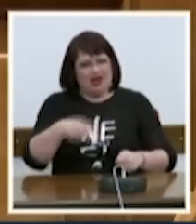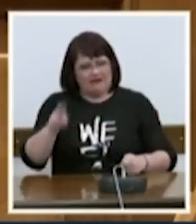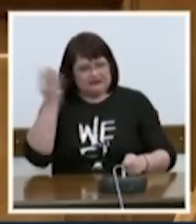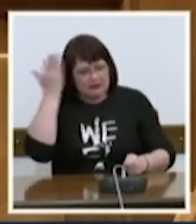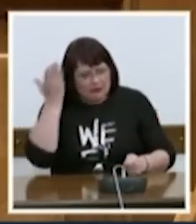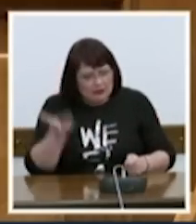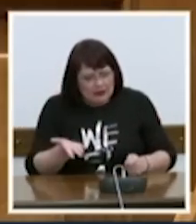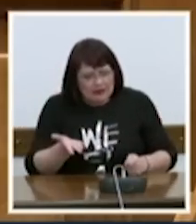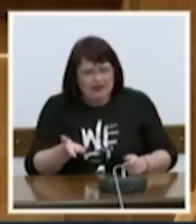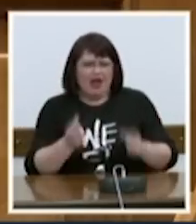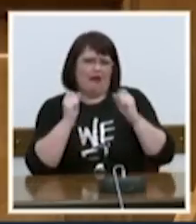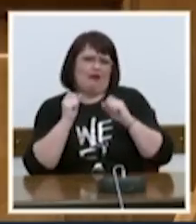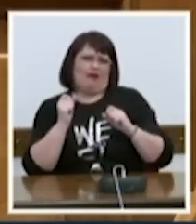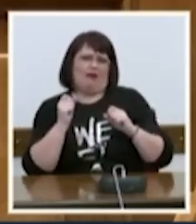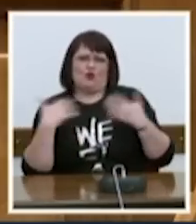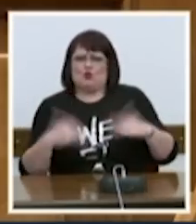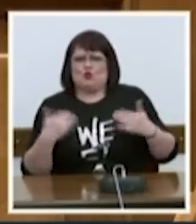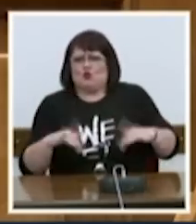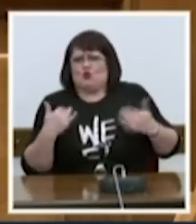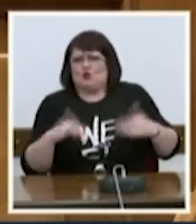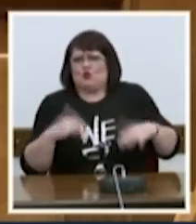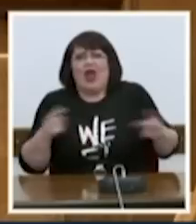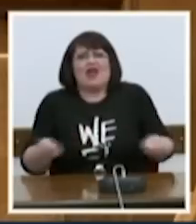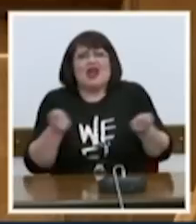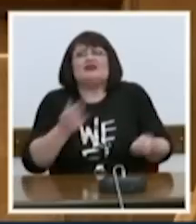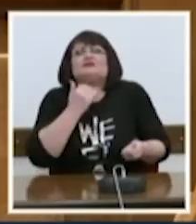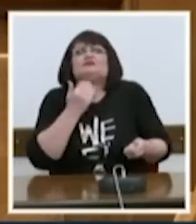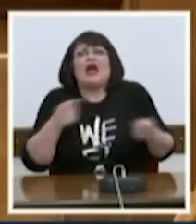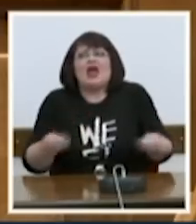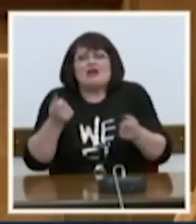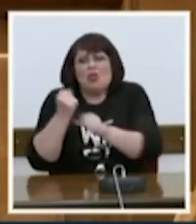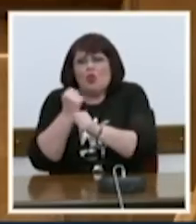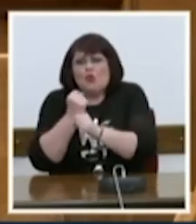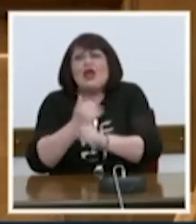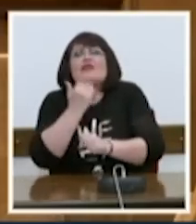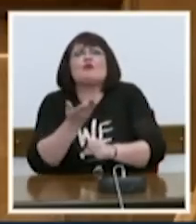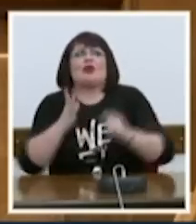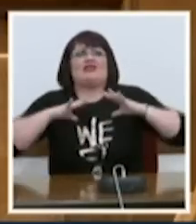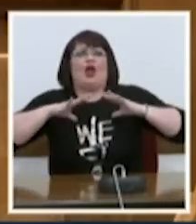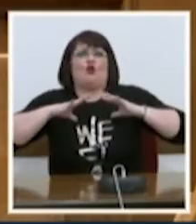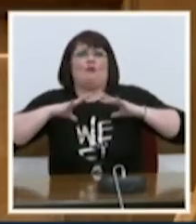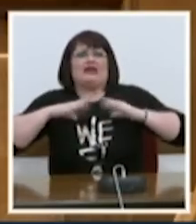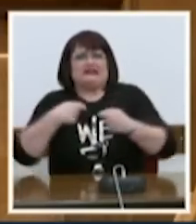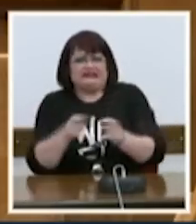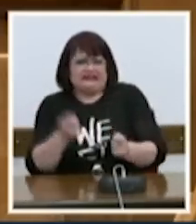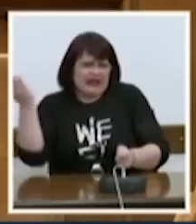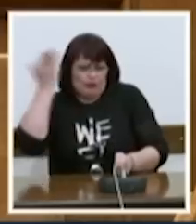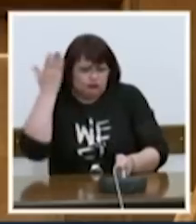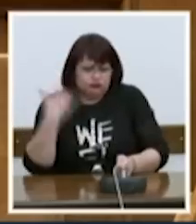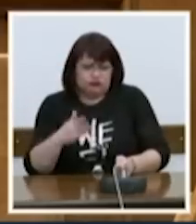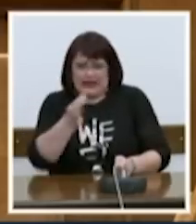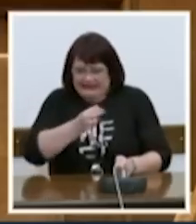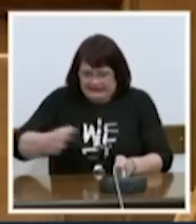τα απλησίαστα όμως για την εργατική λαϊκή οικογένεια να πάει διακοπές. Ενώ τα νησιά μας την ίδια